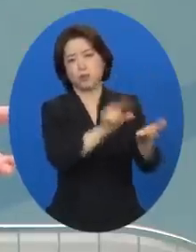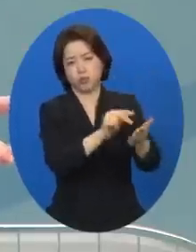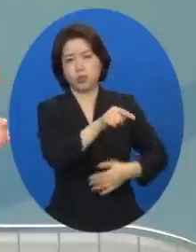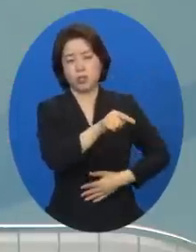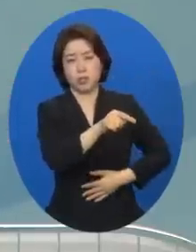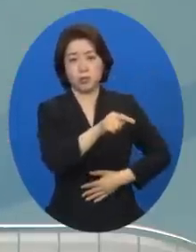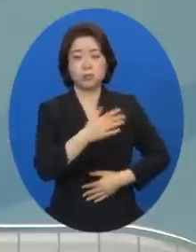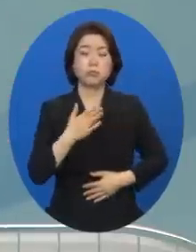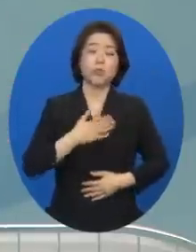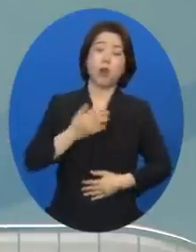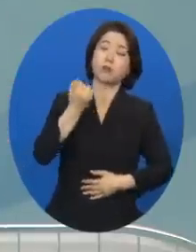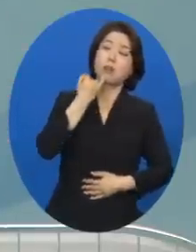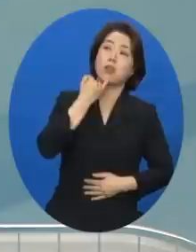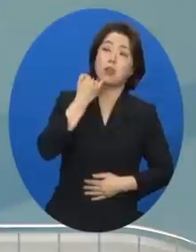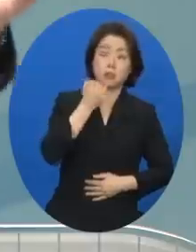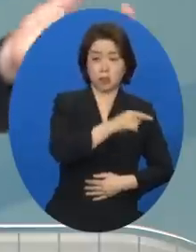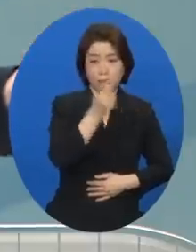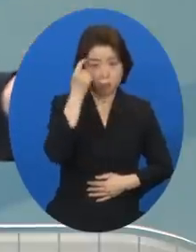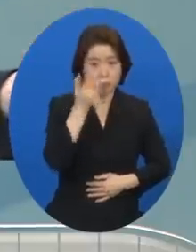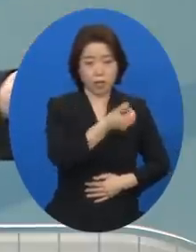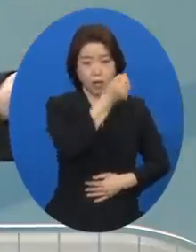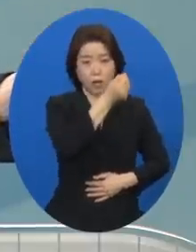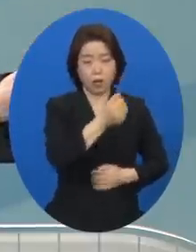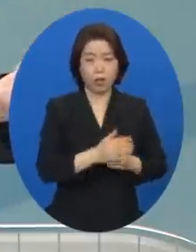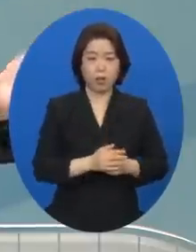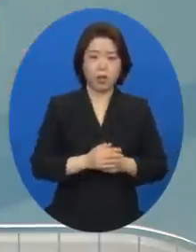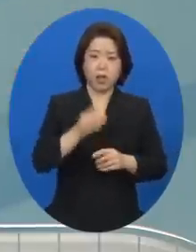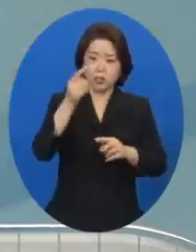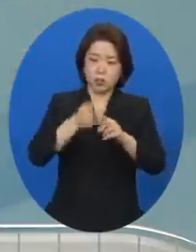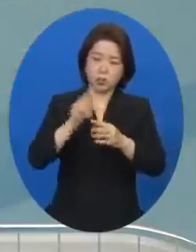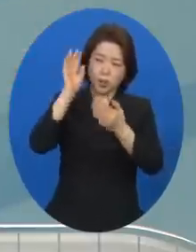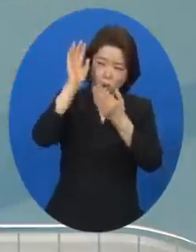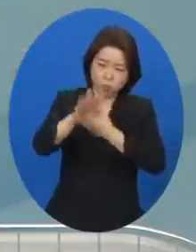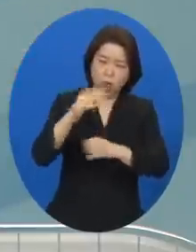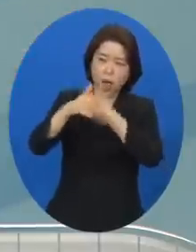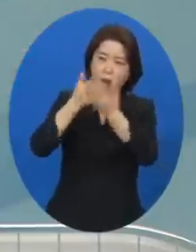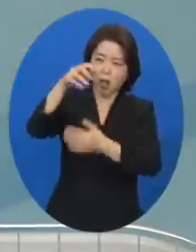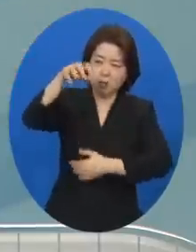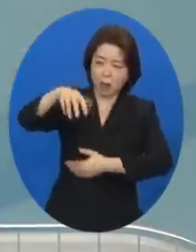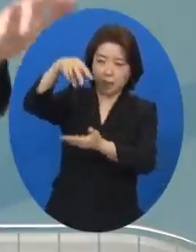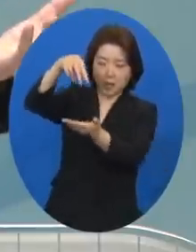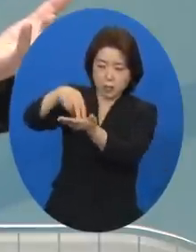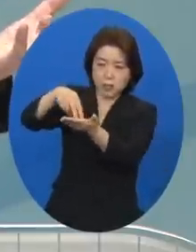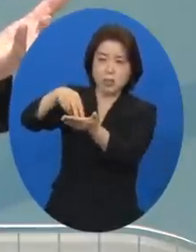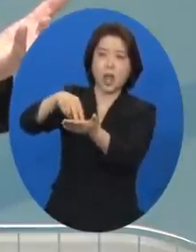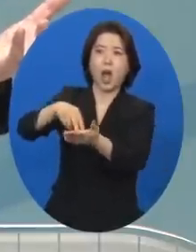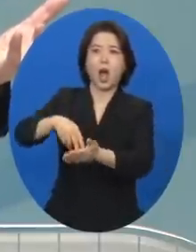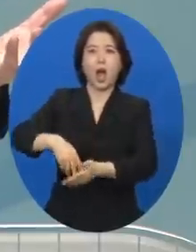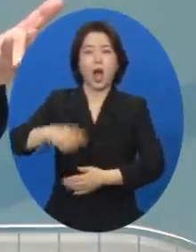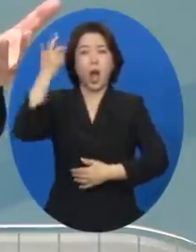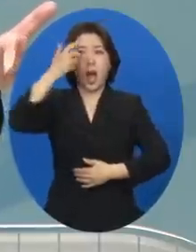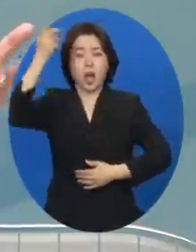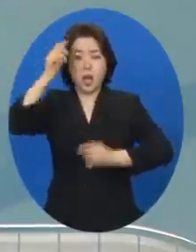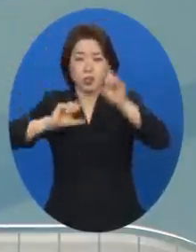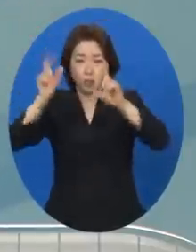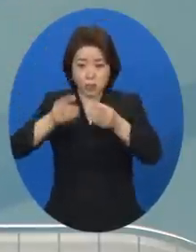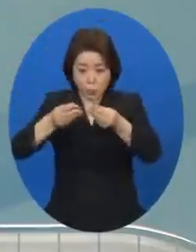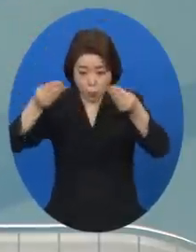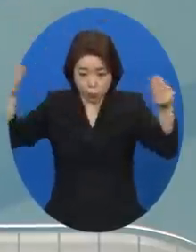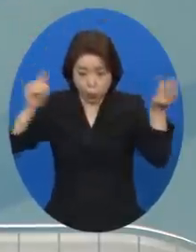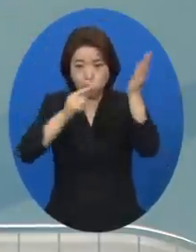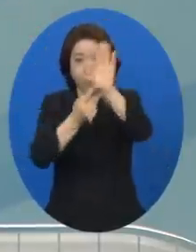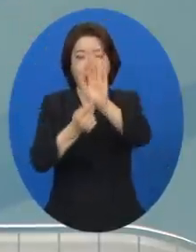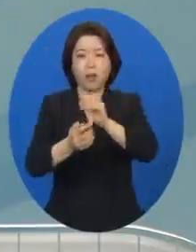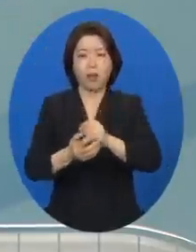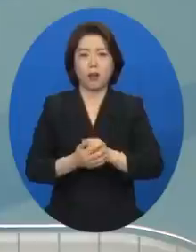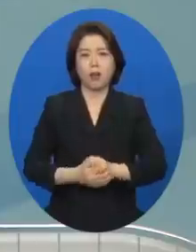그러다가 하나님 앞에 섰을 때에 자기의 0.4 때가 그대로 드러나게 됩니다 이건 정말